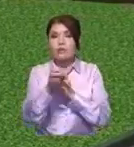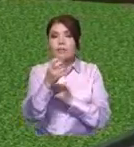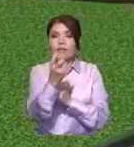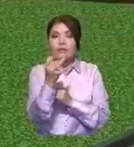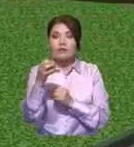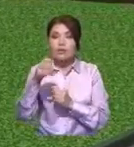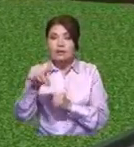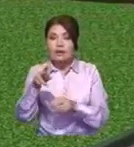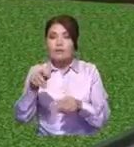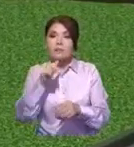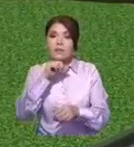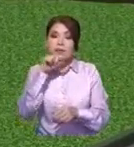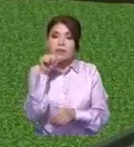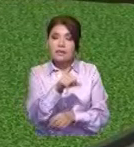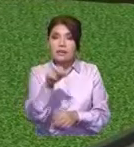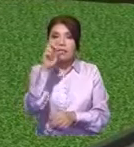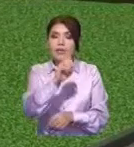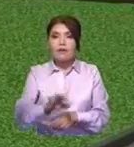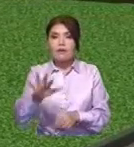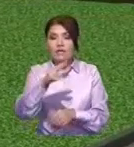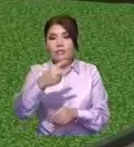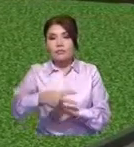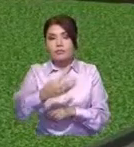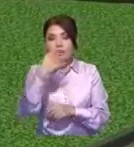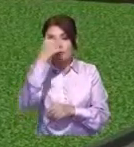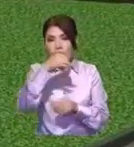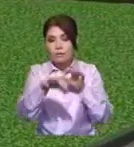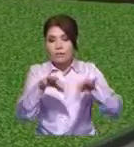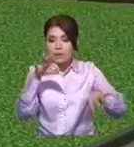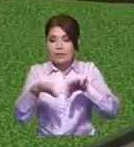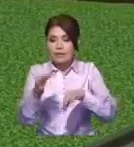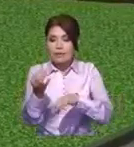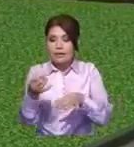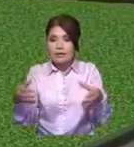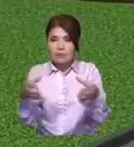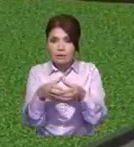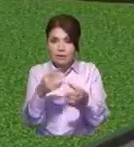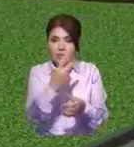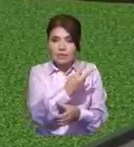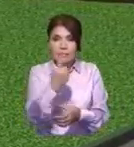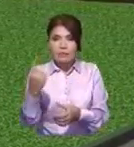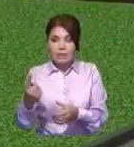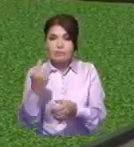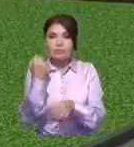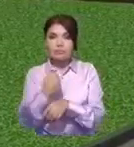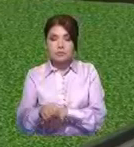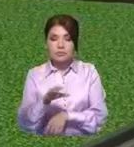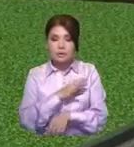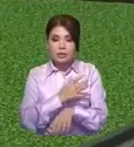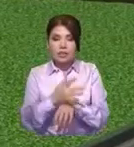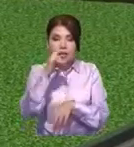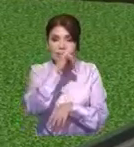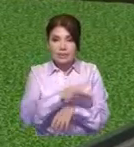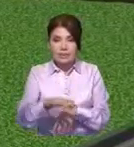Зайнудиновтың дублінің арқасында Еуро 2024 іріктеуінде Финляндия құрамасын 2-1 есебімен жеңді. Жеңістен кейін